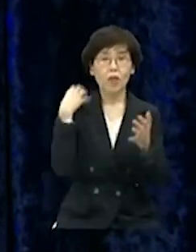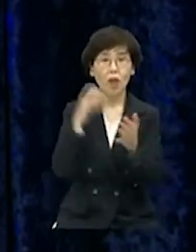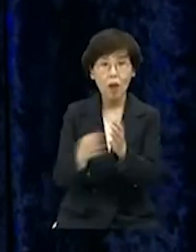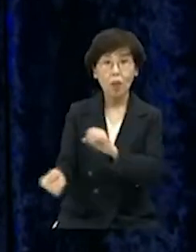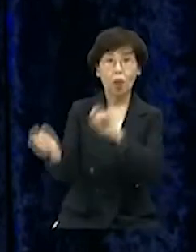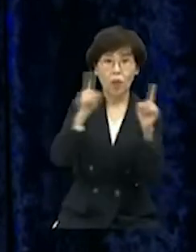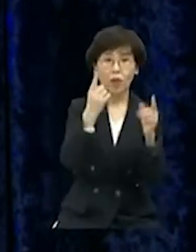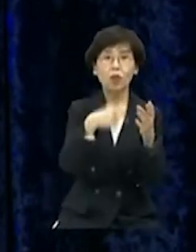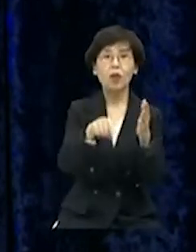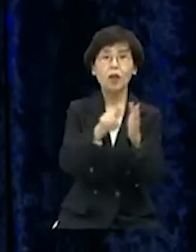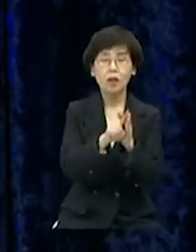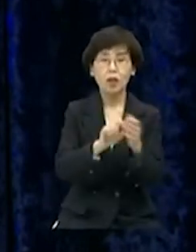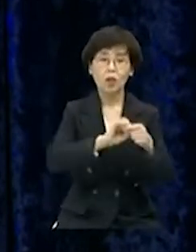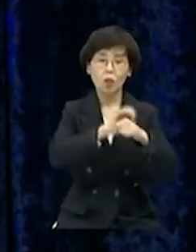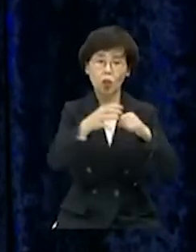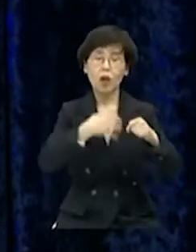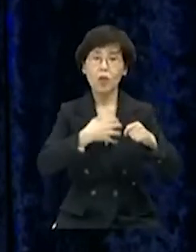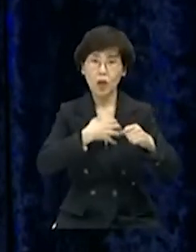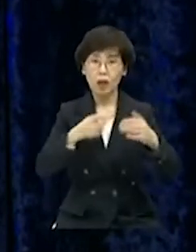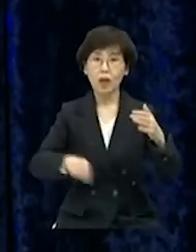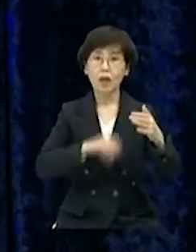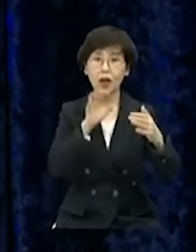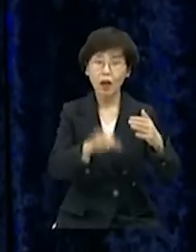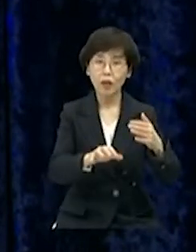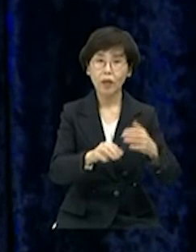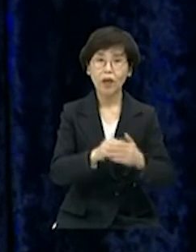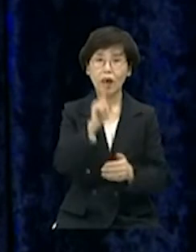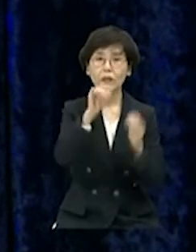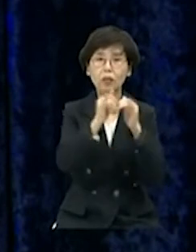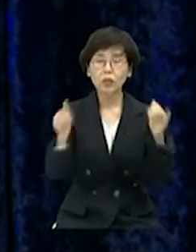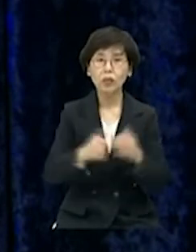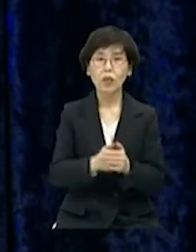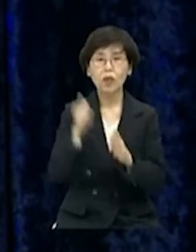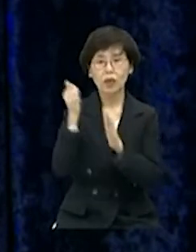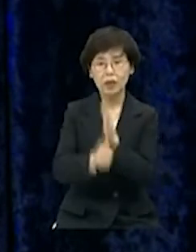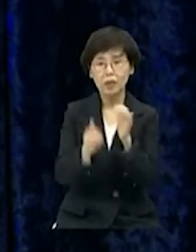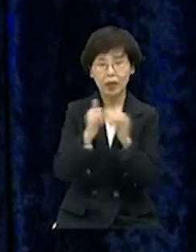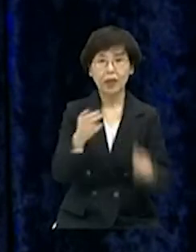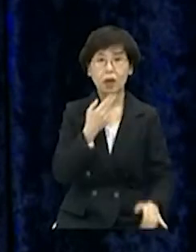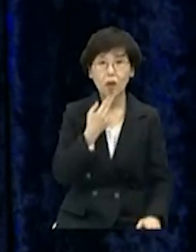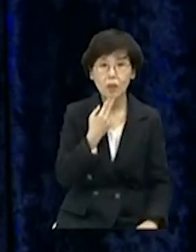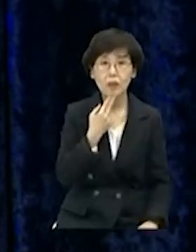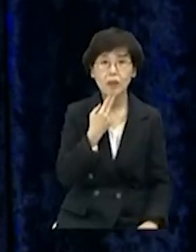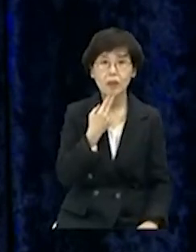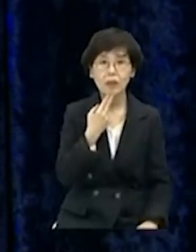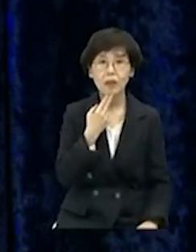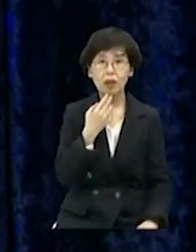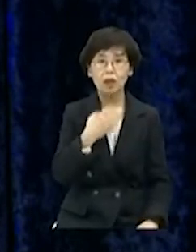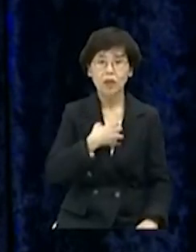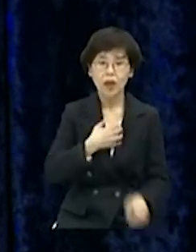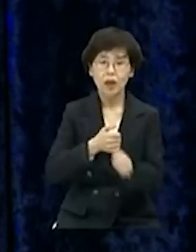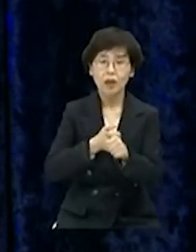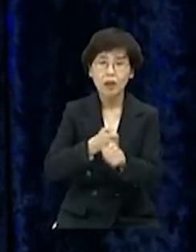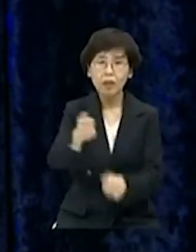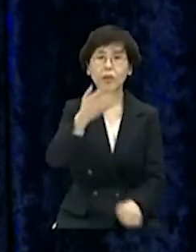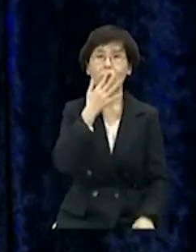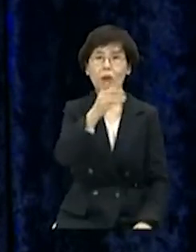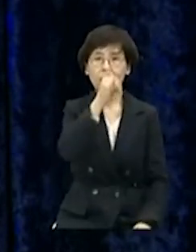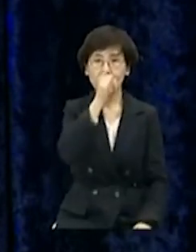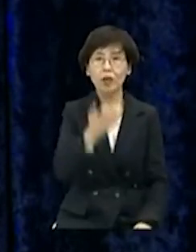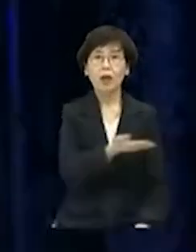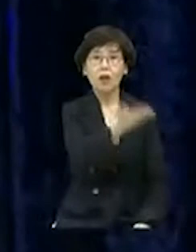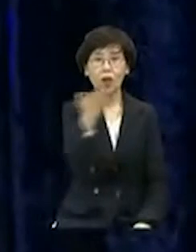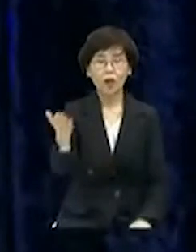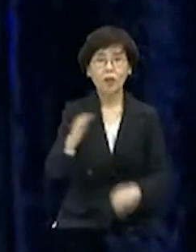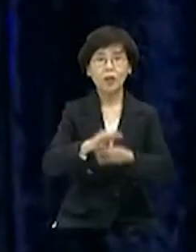드리기 위해서 코로나 위기 속에서 한 분도 낙오됨 없이 코로나 위기를 극복할 수 있도록